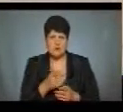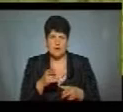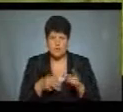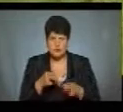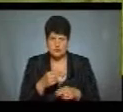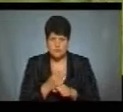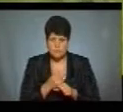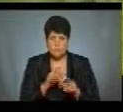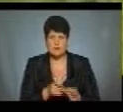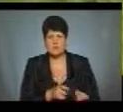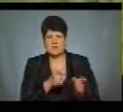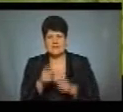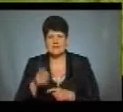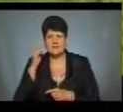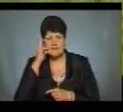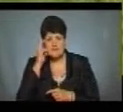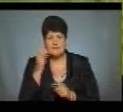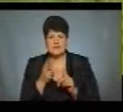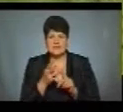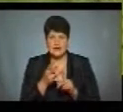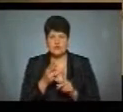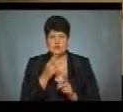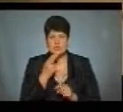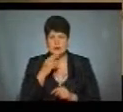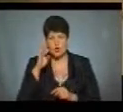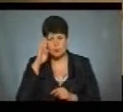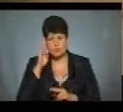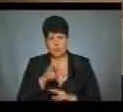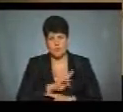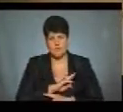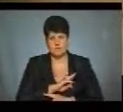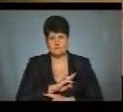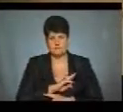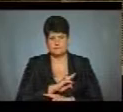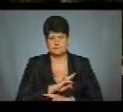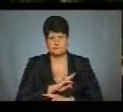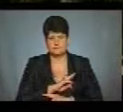Потім його перевезли до Києва. 3 червня хлопчик помер.